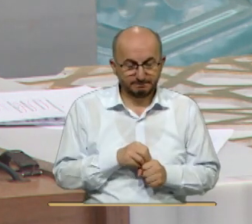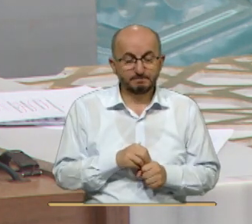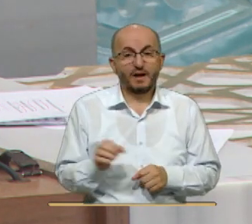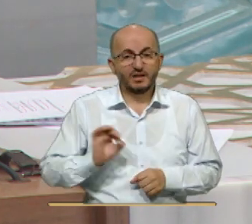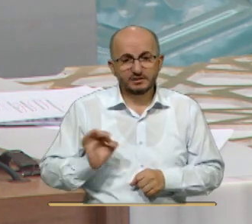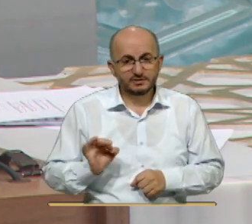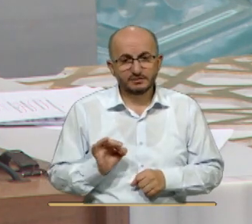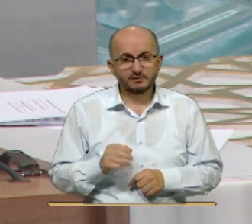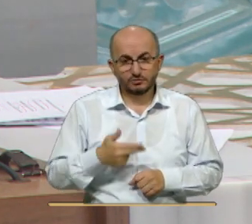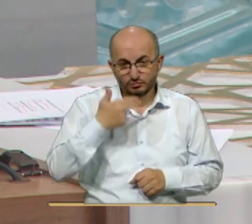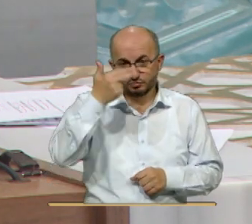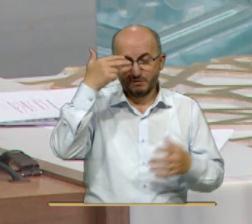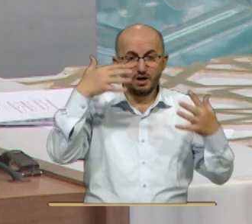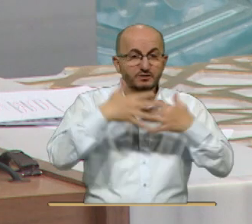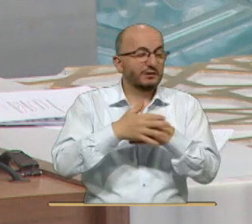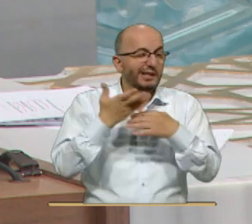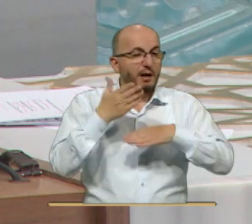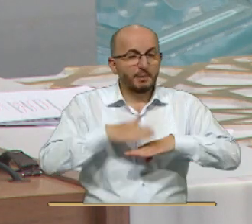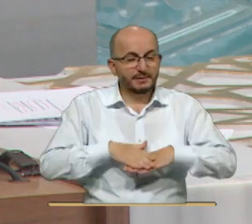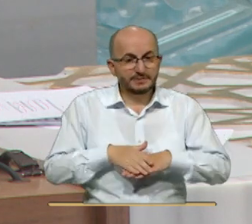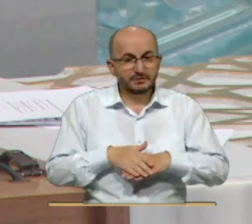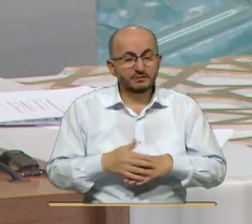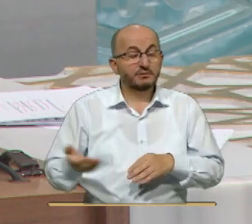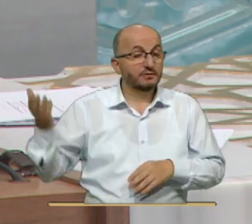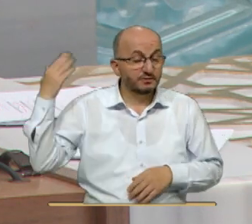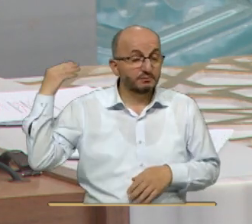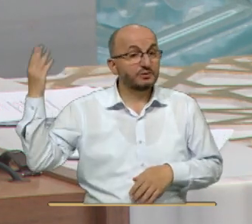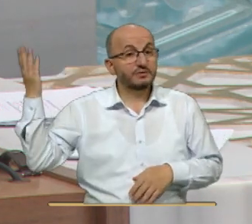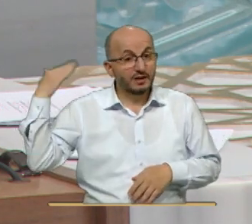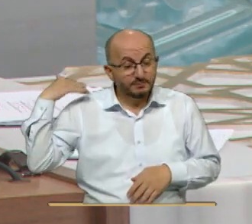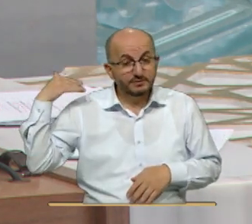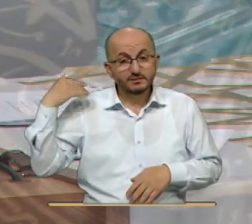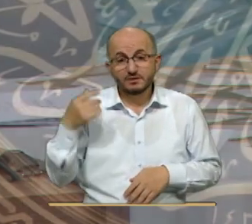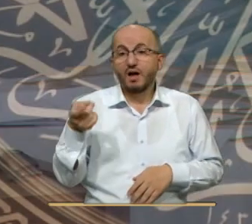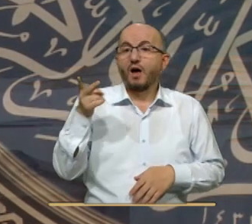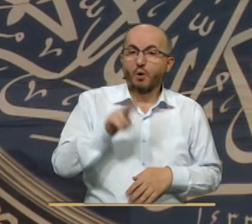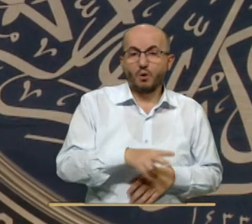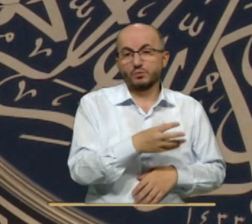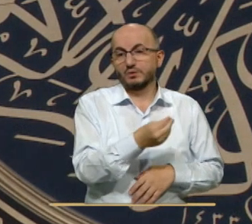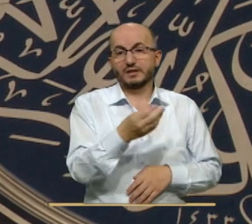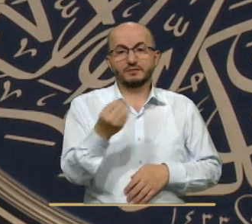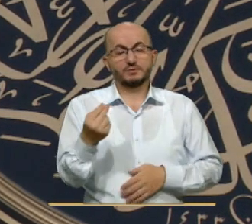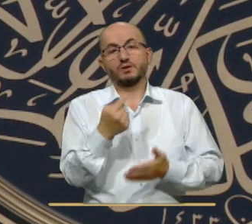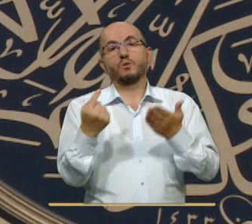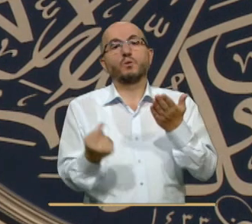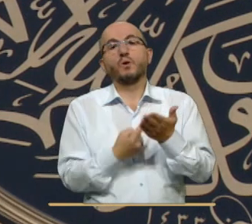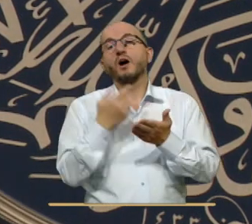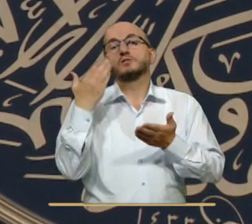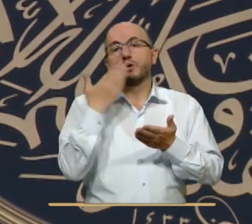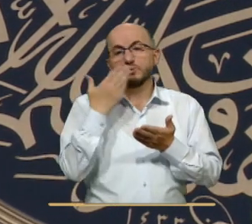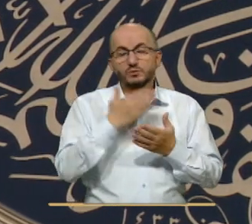Evet. Cuma geceleri ne yaparız? Geçmişlerimize, ölülerimize Kur'an